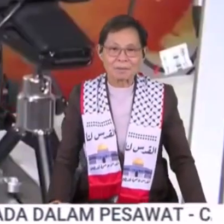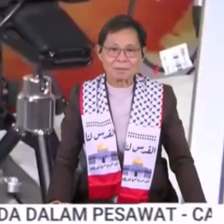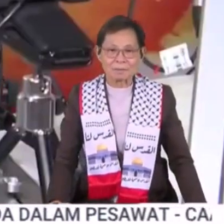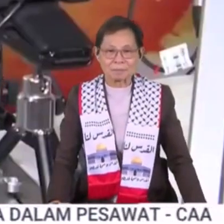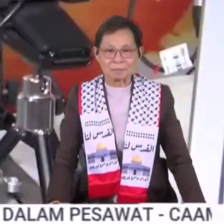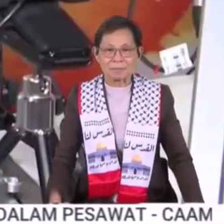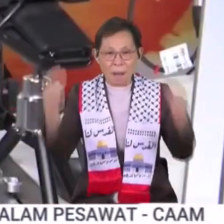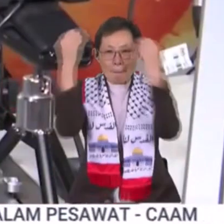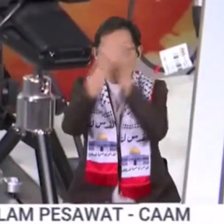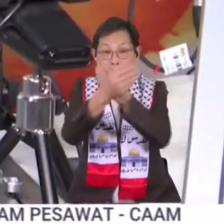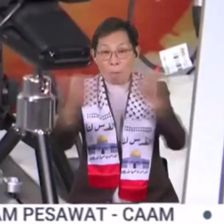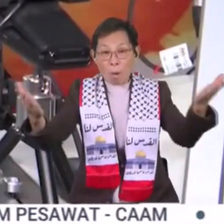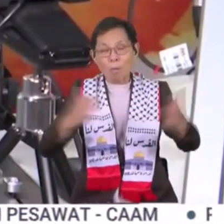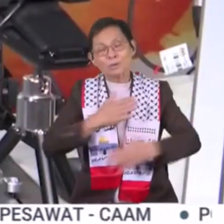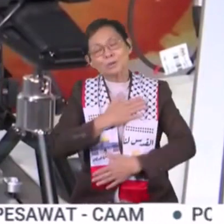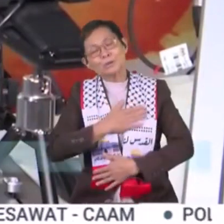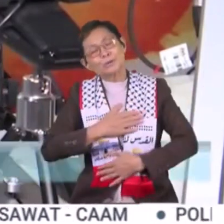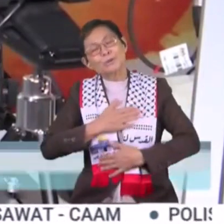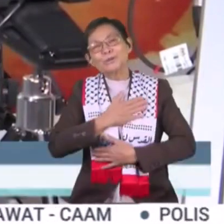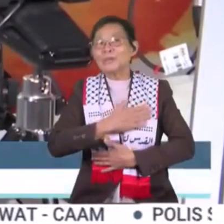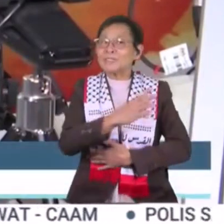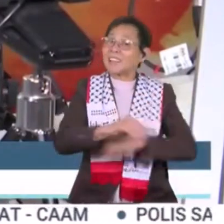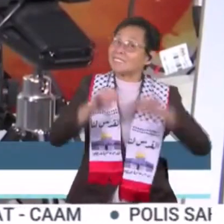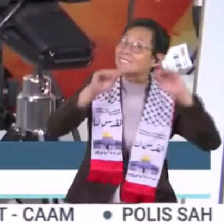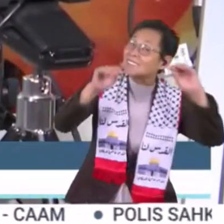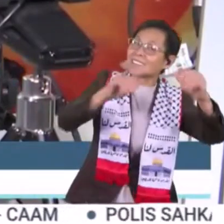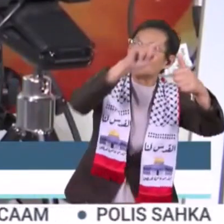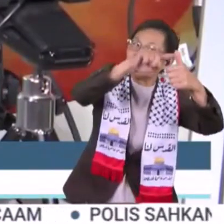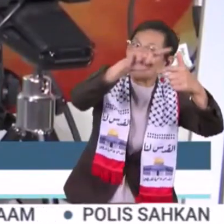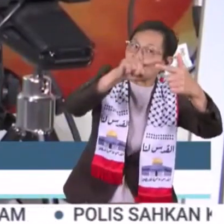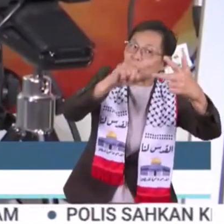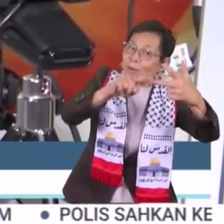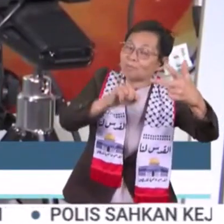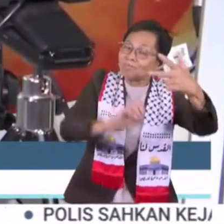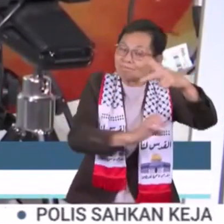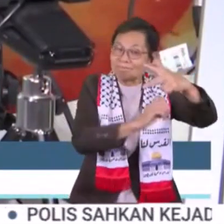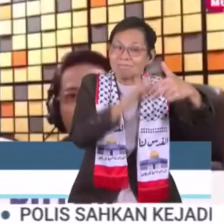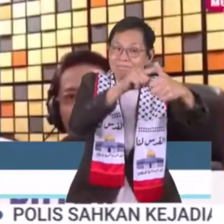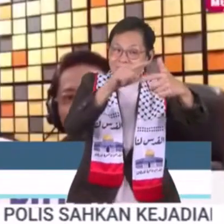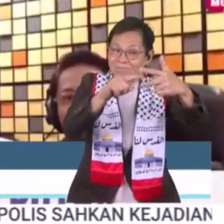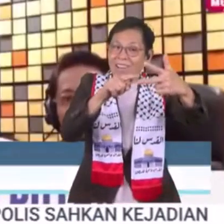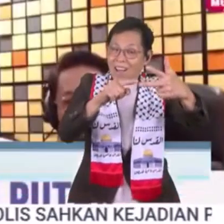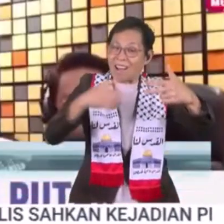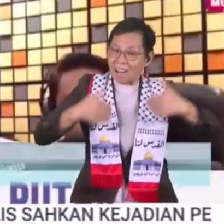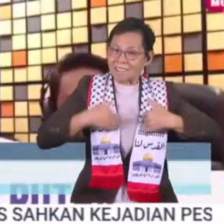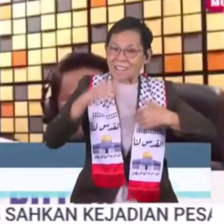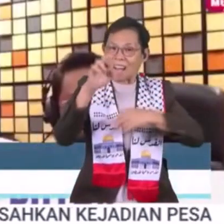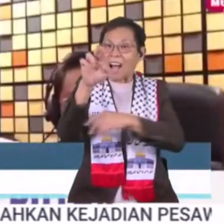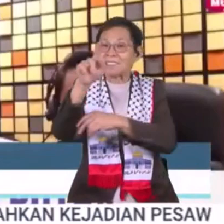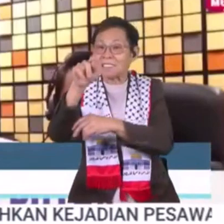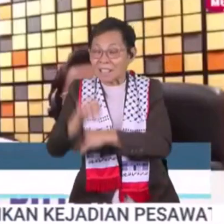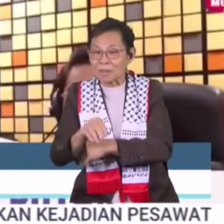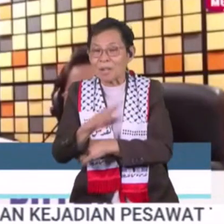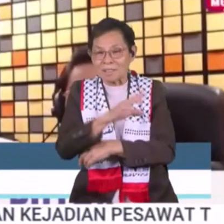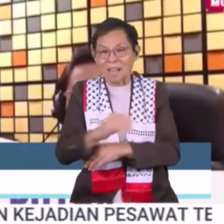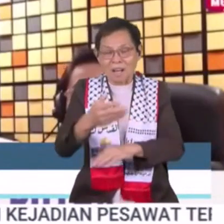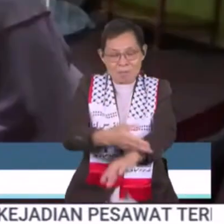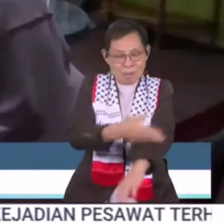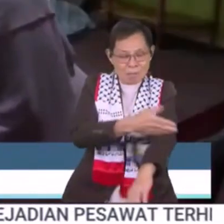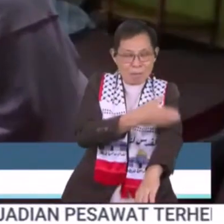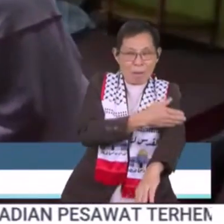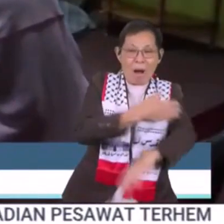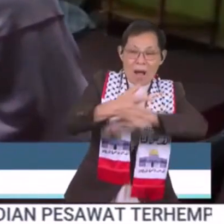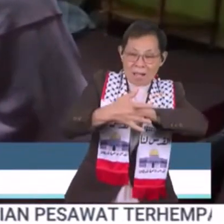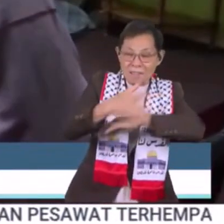radio maklumat menghibur dan mendidik keatiga elemen ada rtm dan sekarang dengan kemajuan